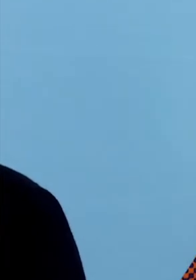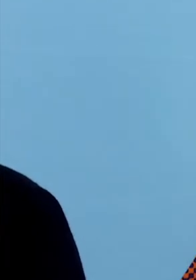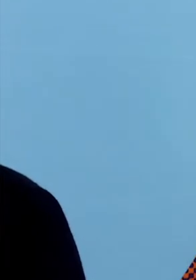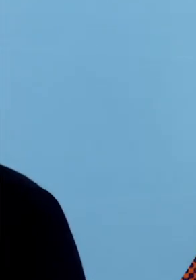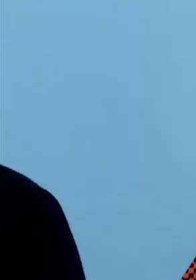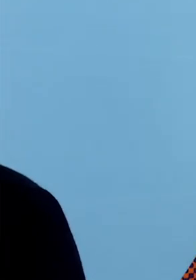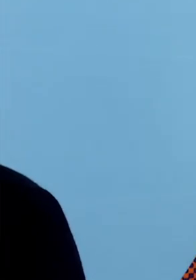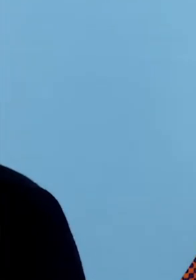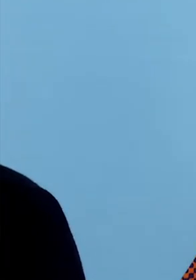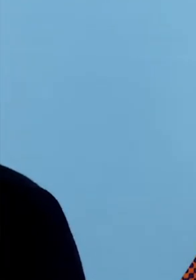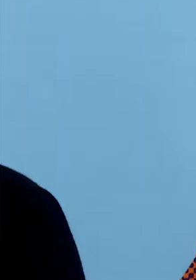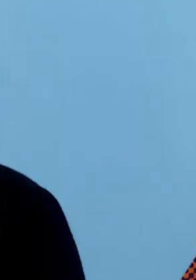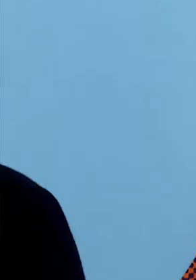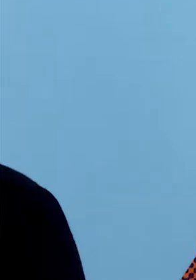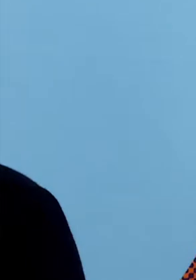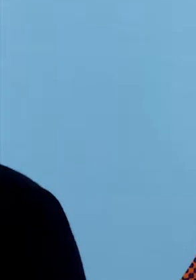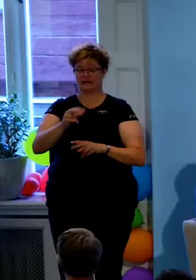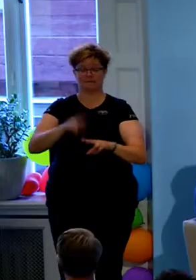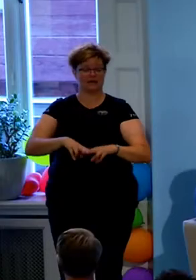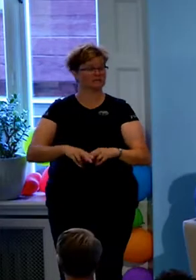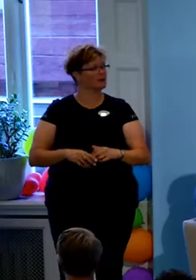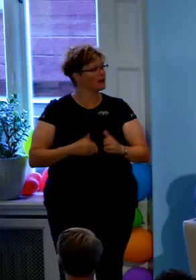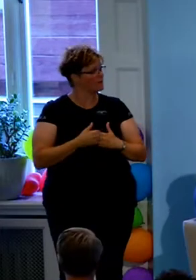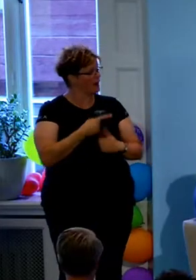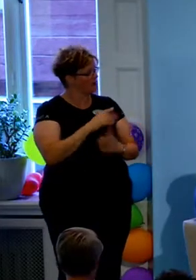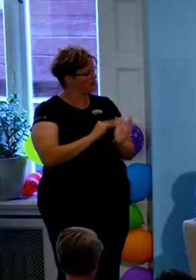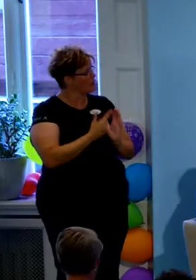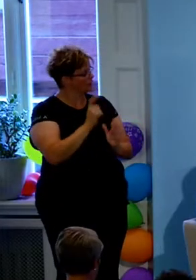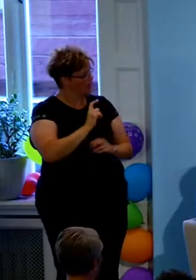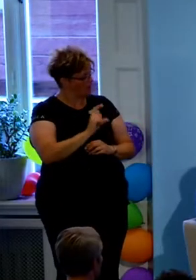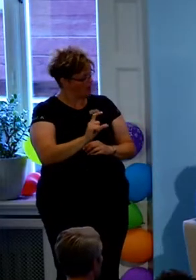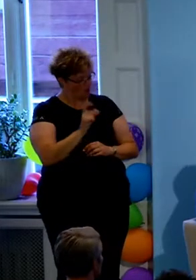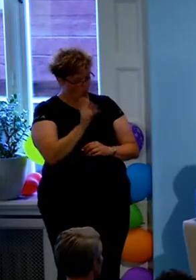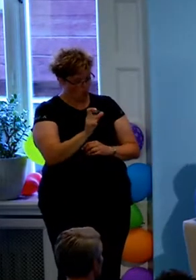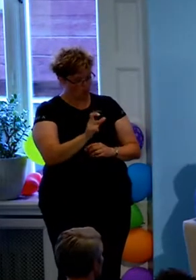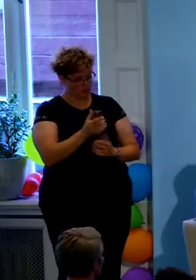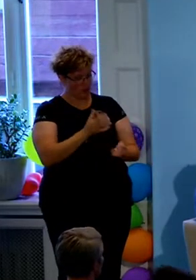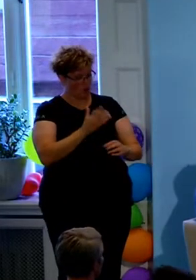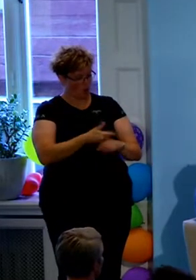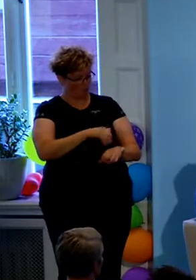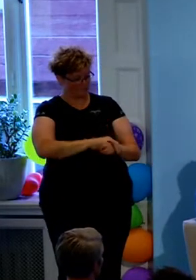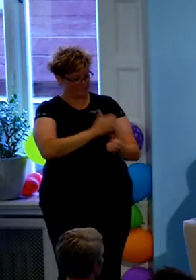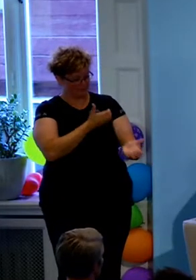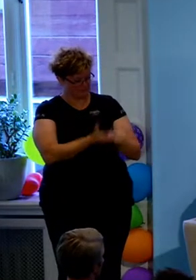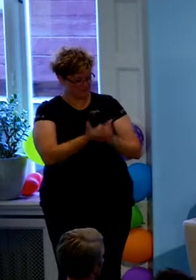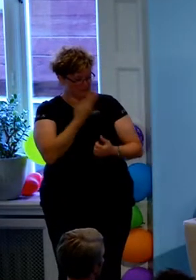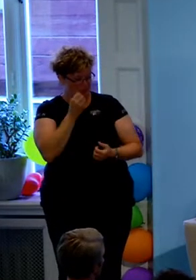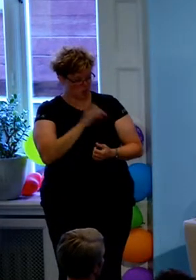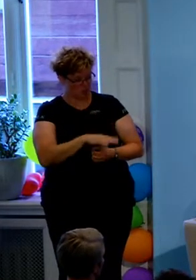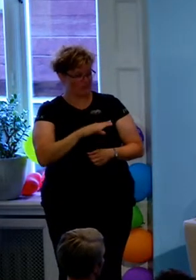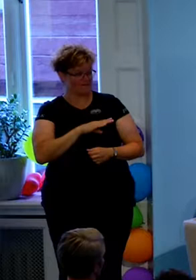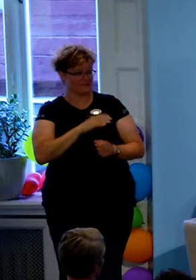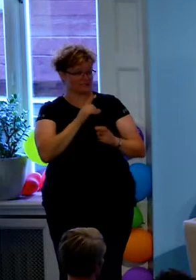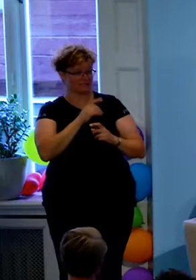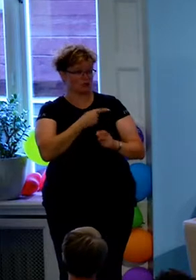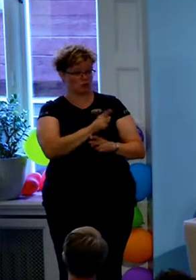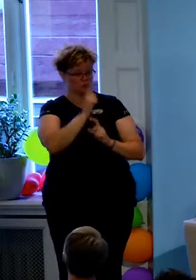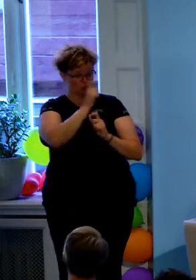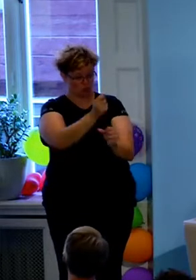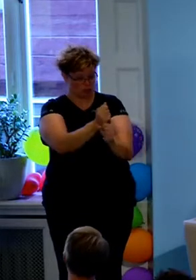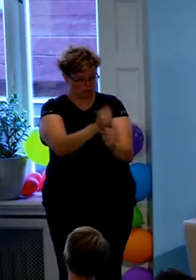verktyg kan vara på plats. Men utifrån det här ordet, kompetensbristen som vi pratar om, det finns